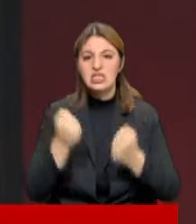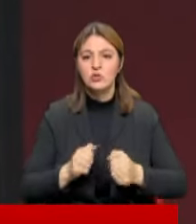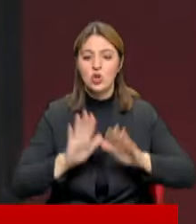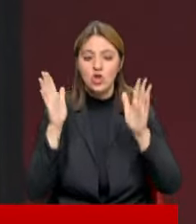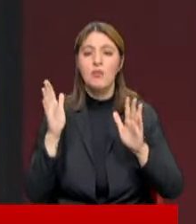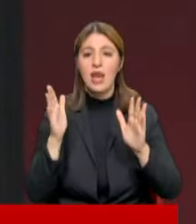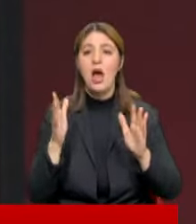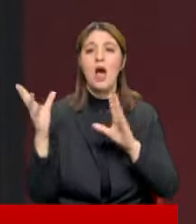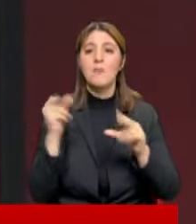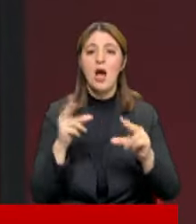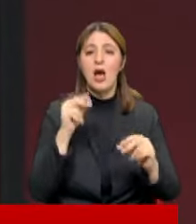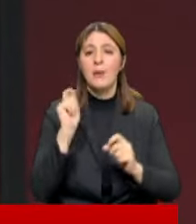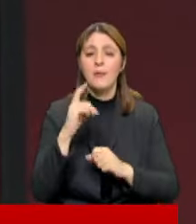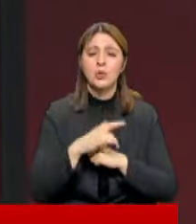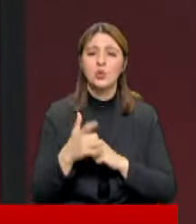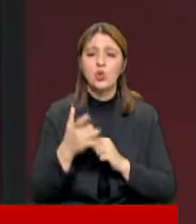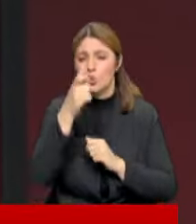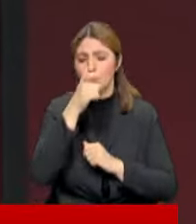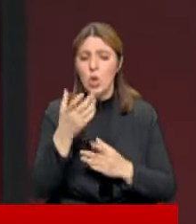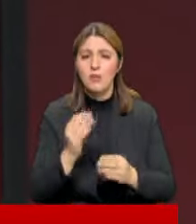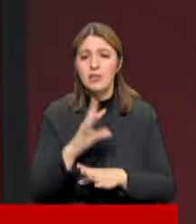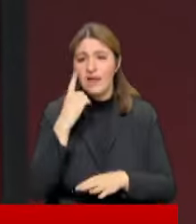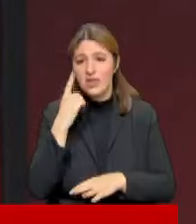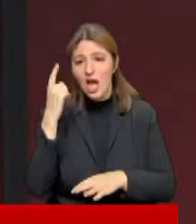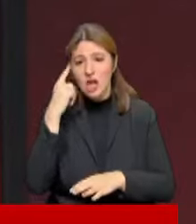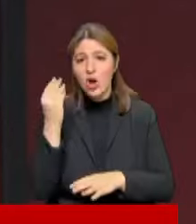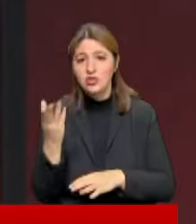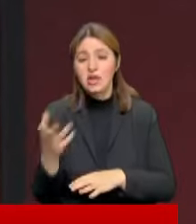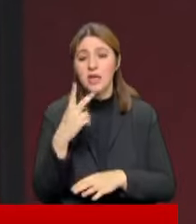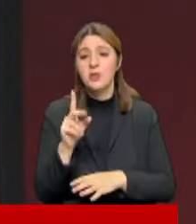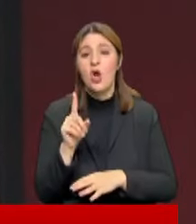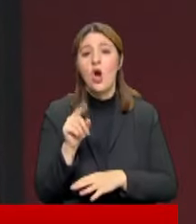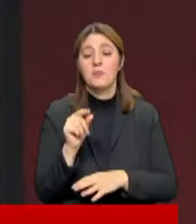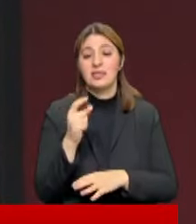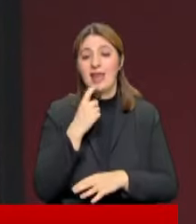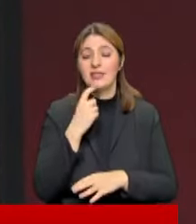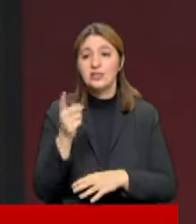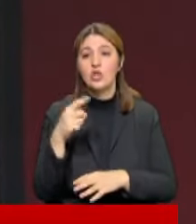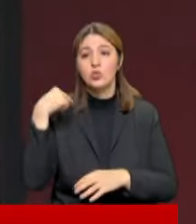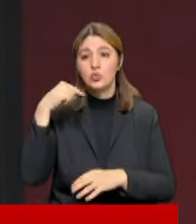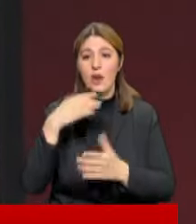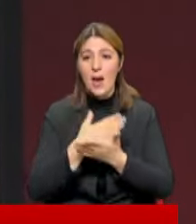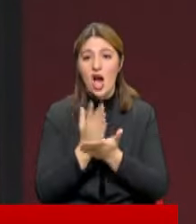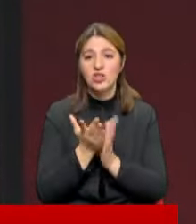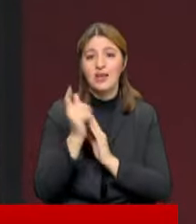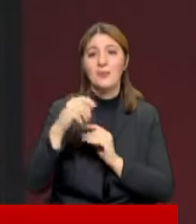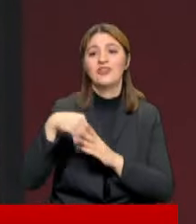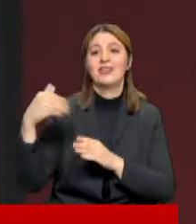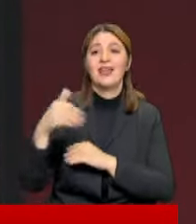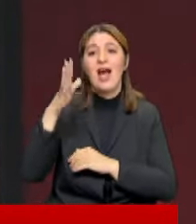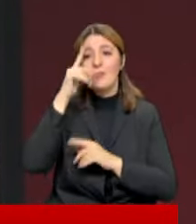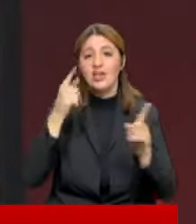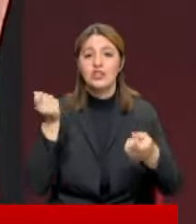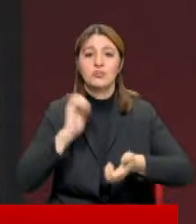göçmenine barındıran bir Türkiye olmaz devlet haklı olsa 2011 yılında Suriye'yi parçalamak için gelen